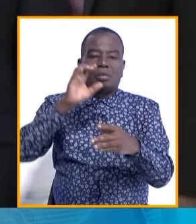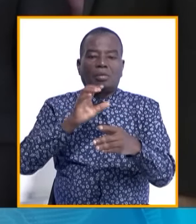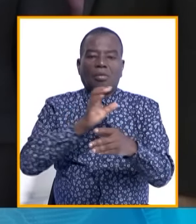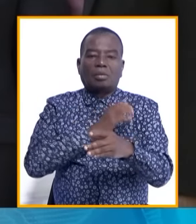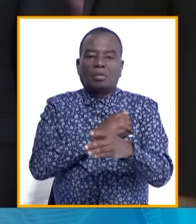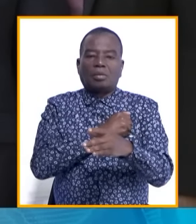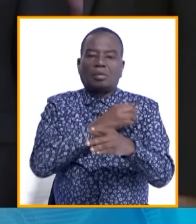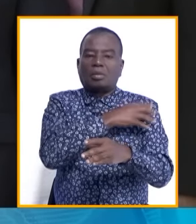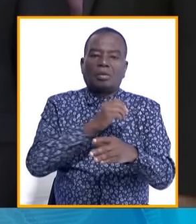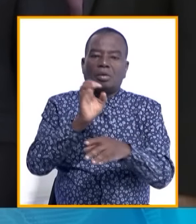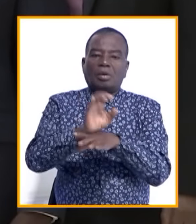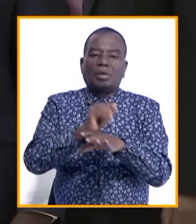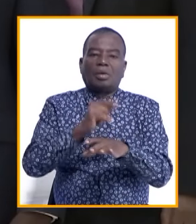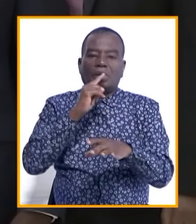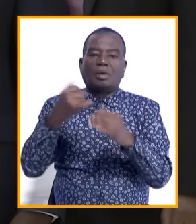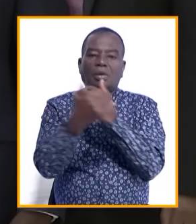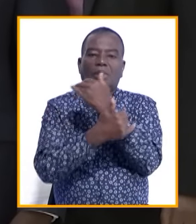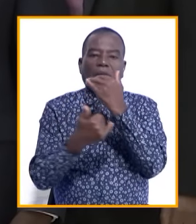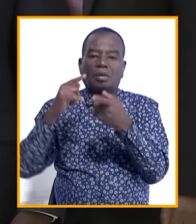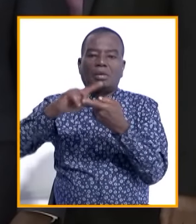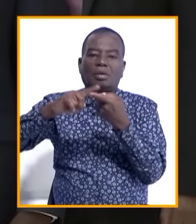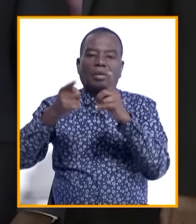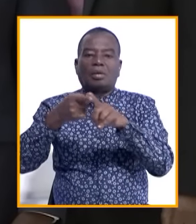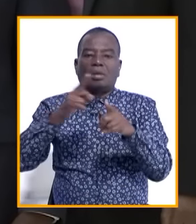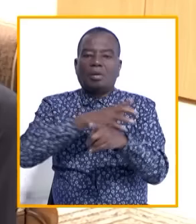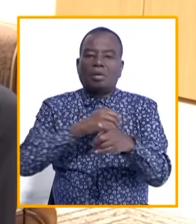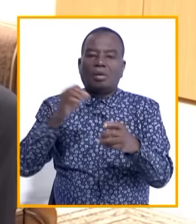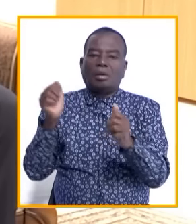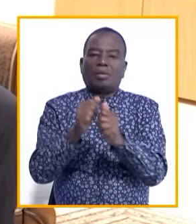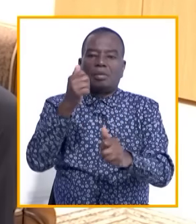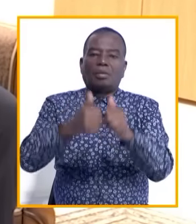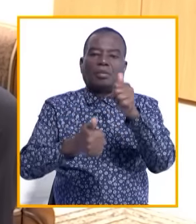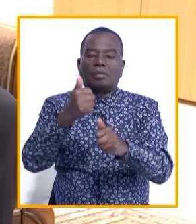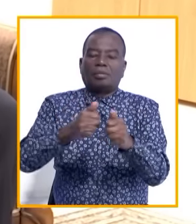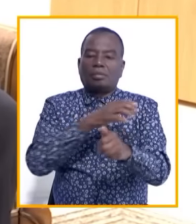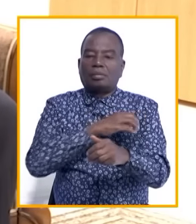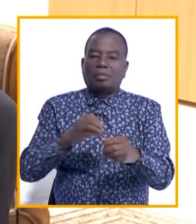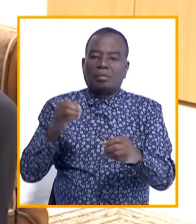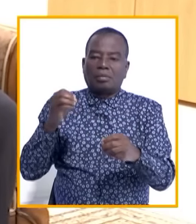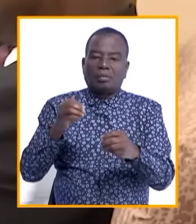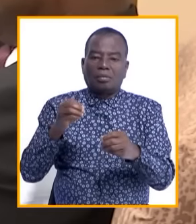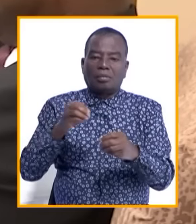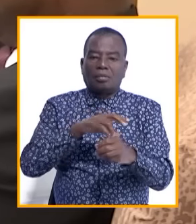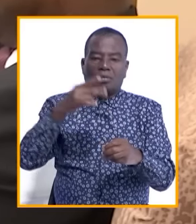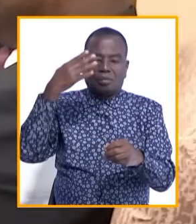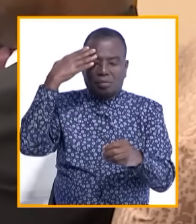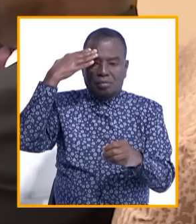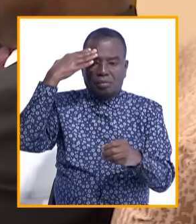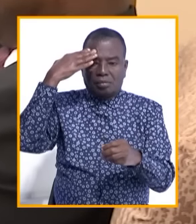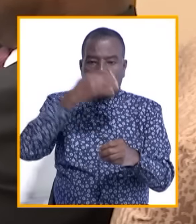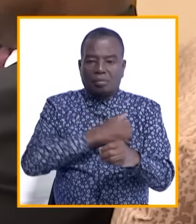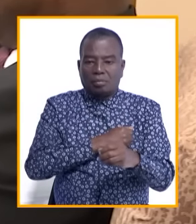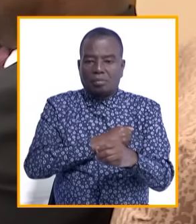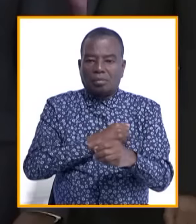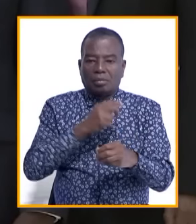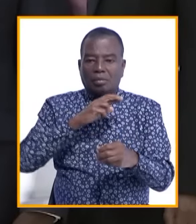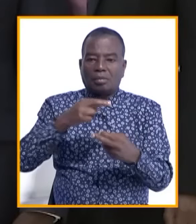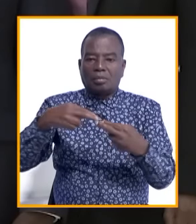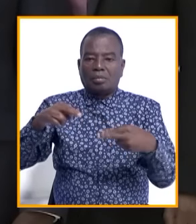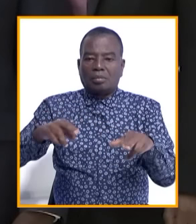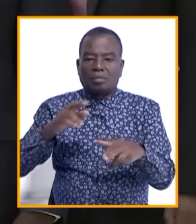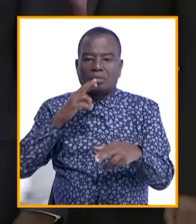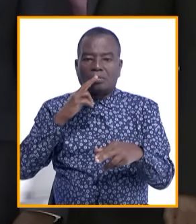est un pays ami et un pays avec lequel on veut approfondir nos liens. Vous savez, le Canada est dans une relation de